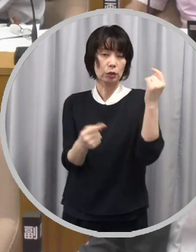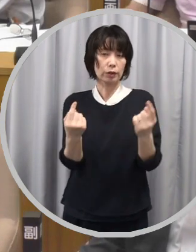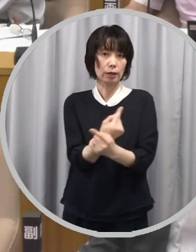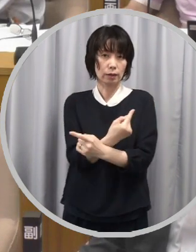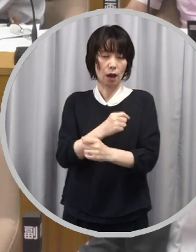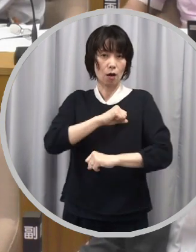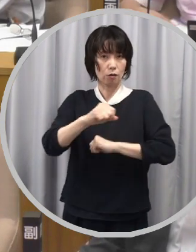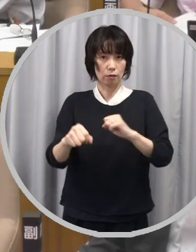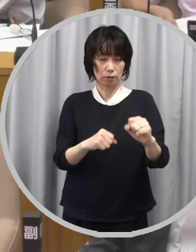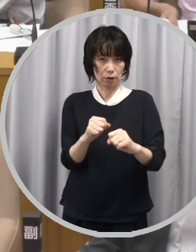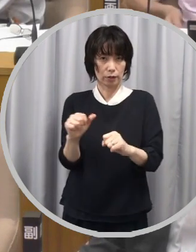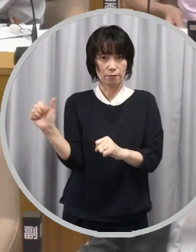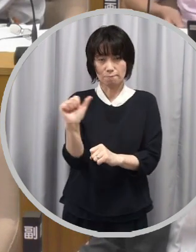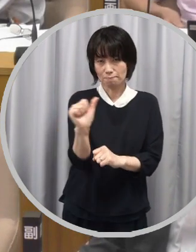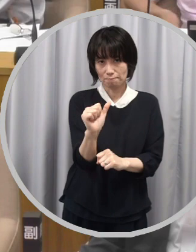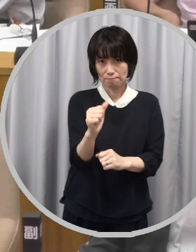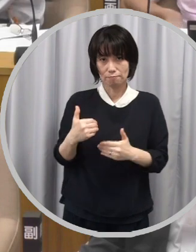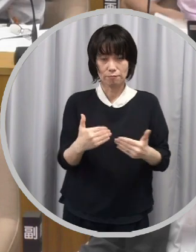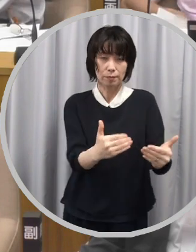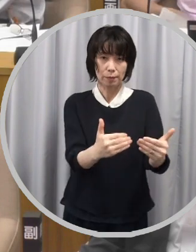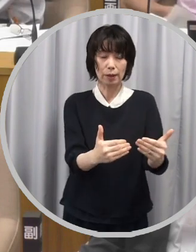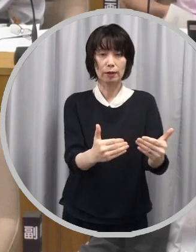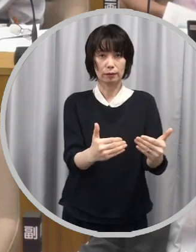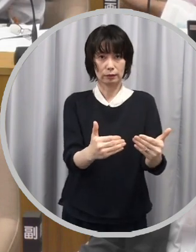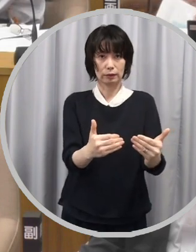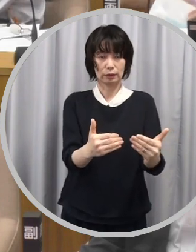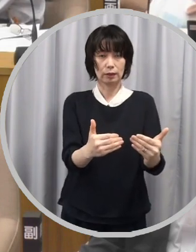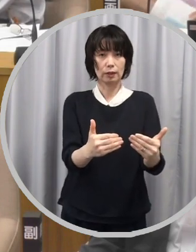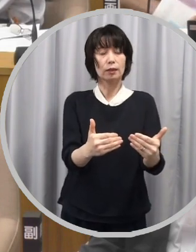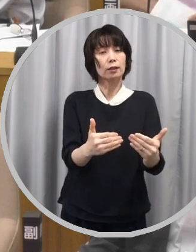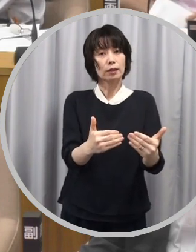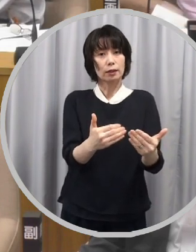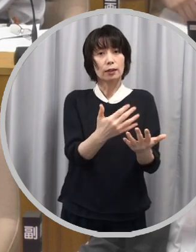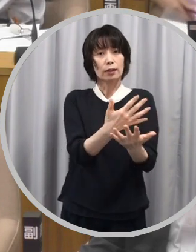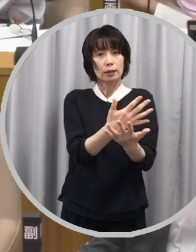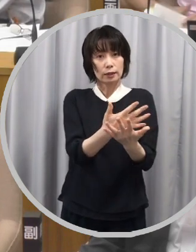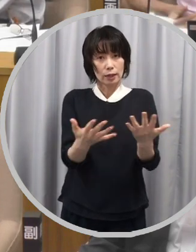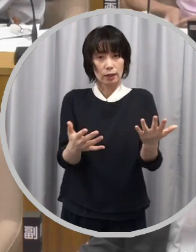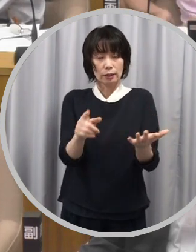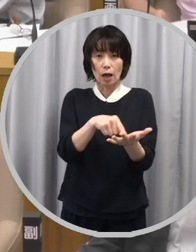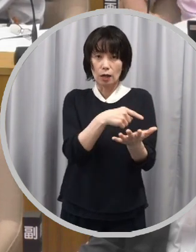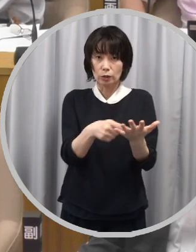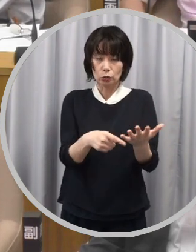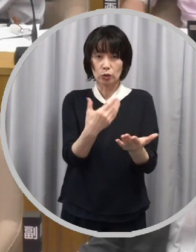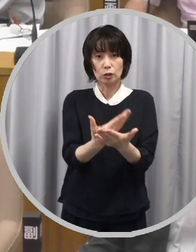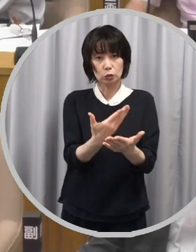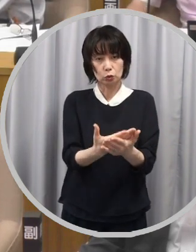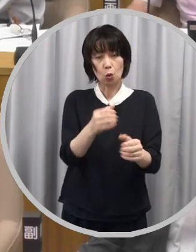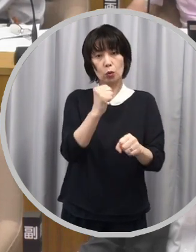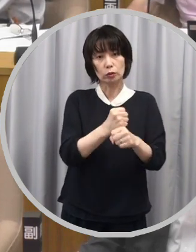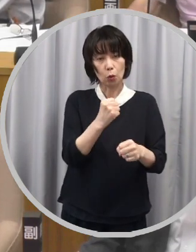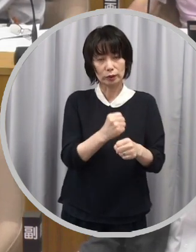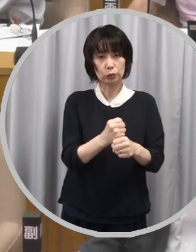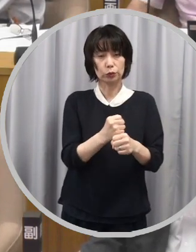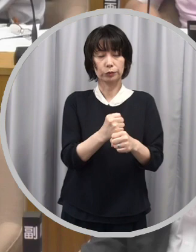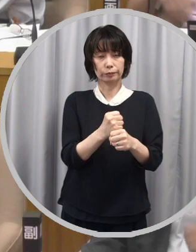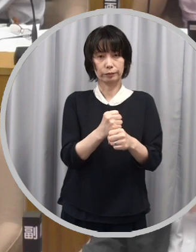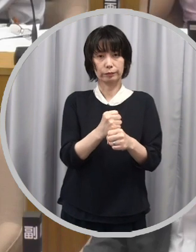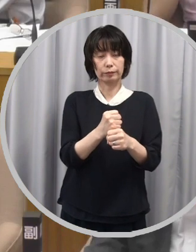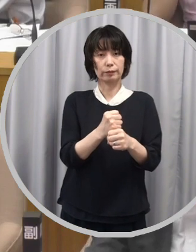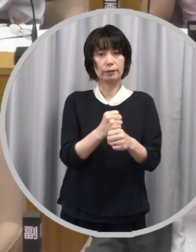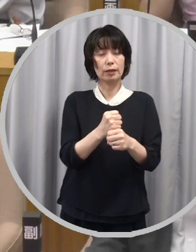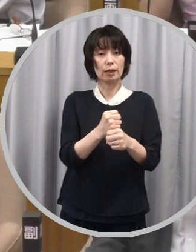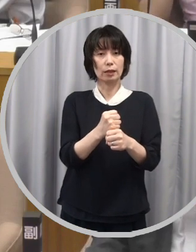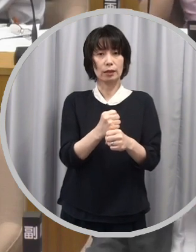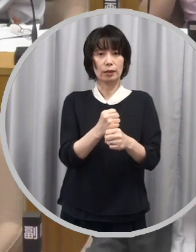きを加速化させるとともに、地方におけるデータセンター、データ処理需要の創出、地方の